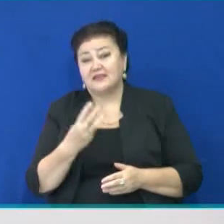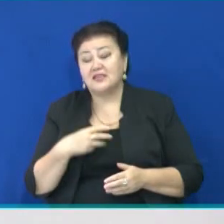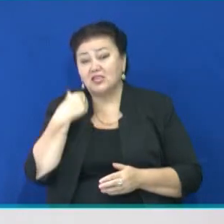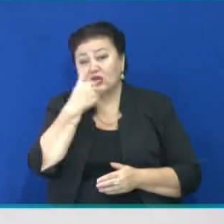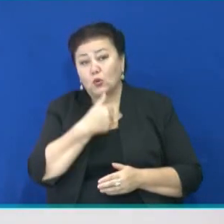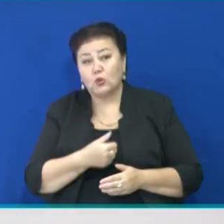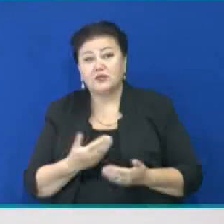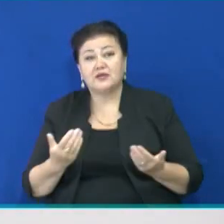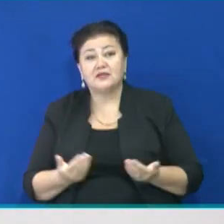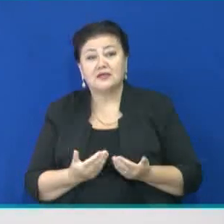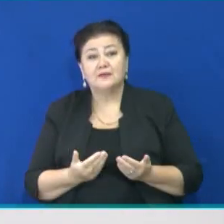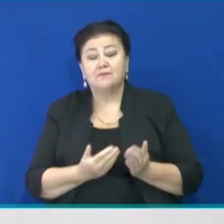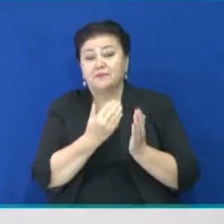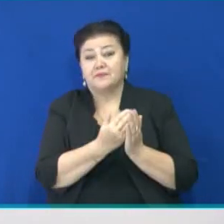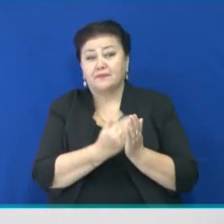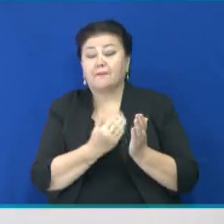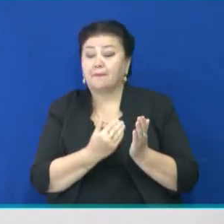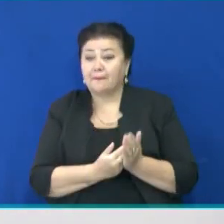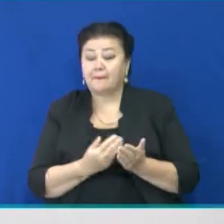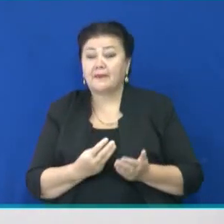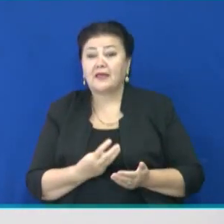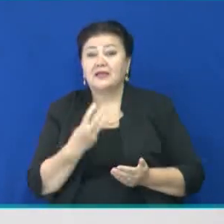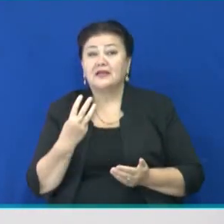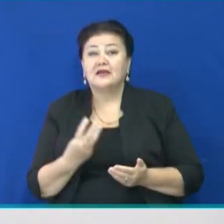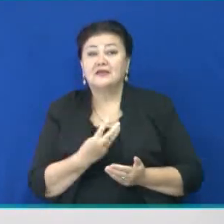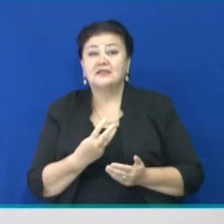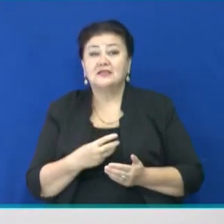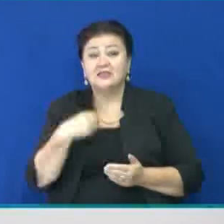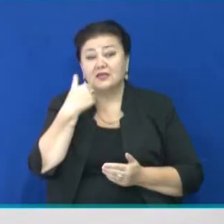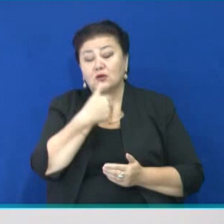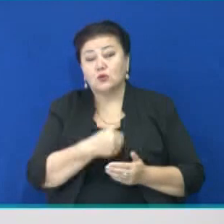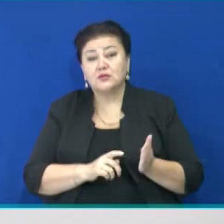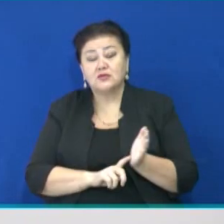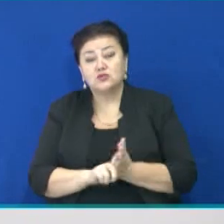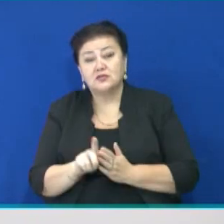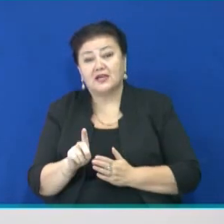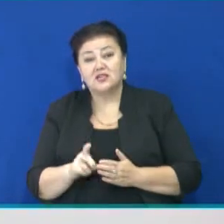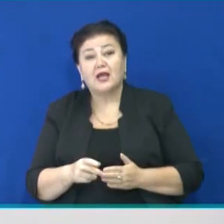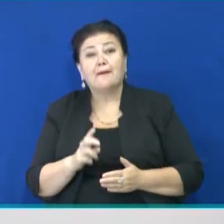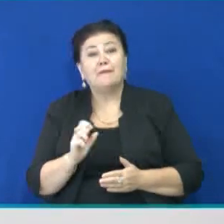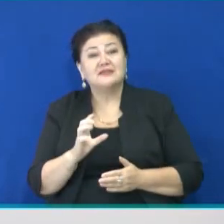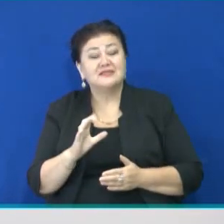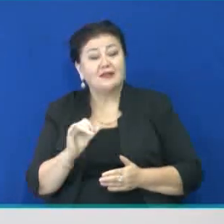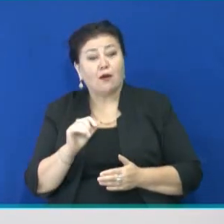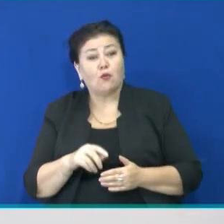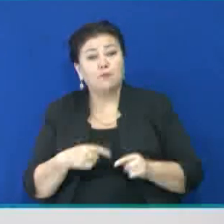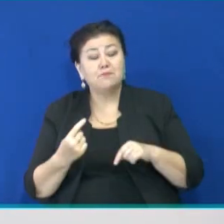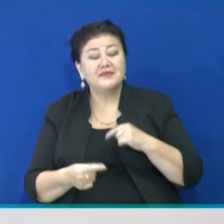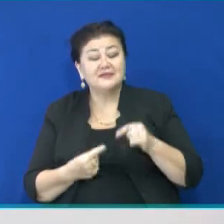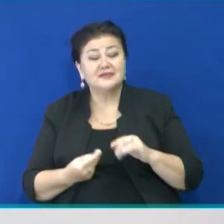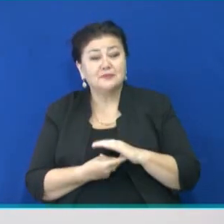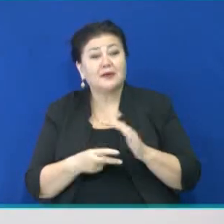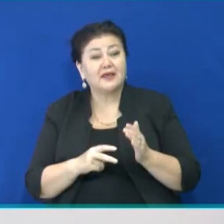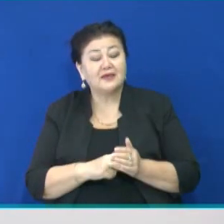осал топ санатының біріне жатуы және оның 3 жылдан аспайтын мерзімде бастау бизнес жобасы аясында кәсіпкерлік негіздерінен